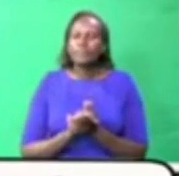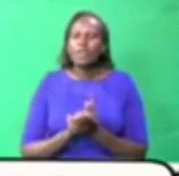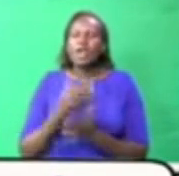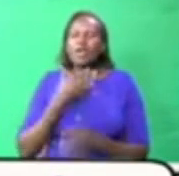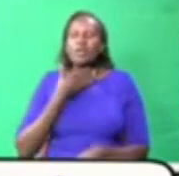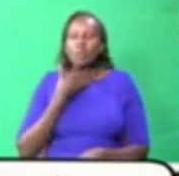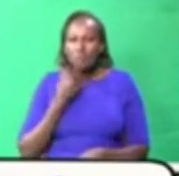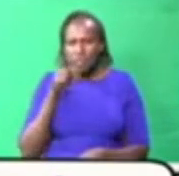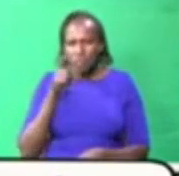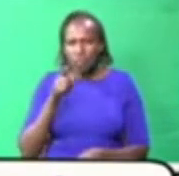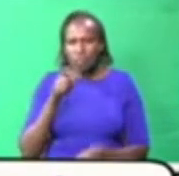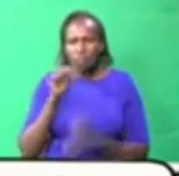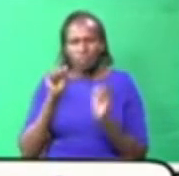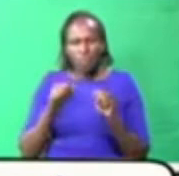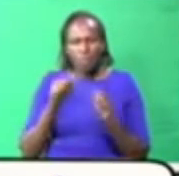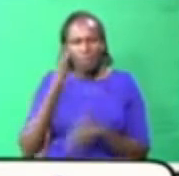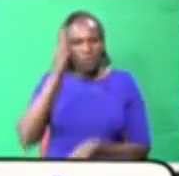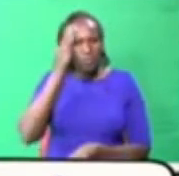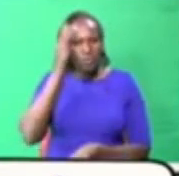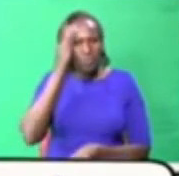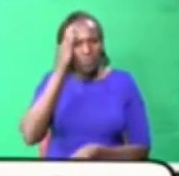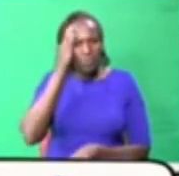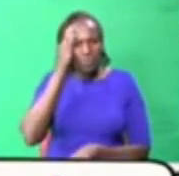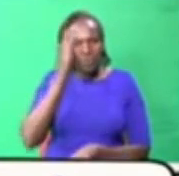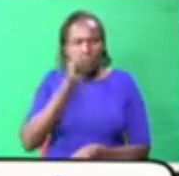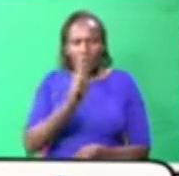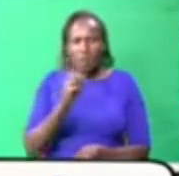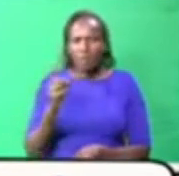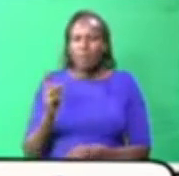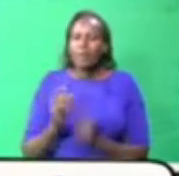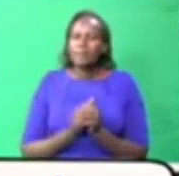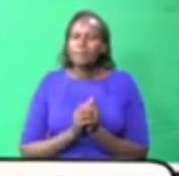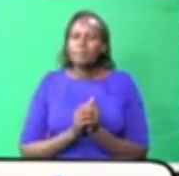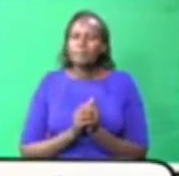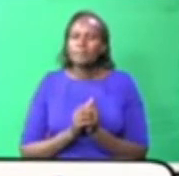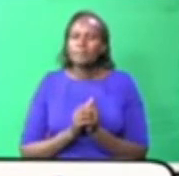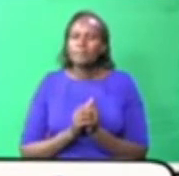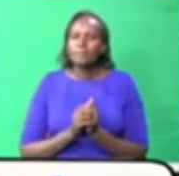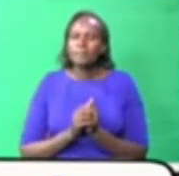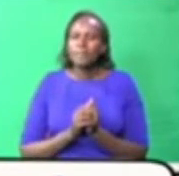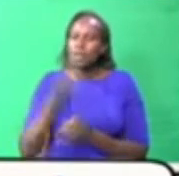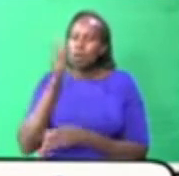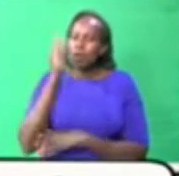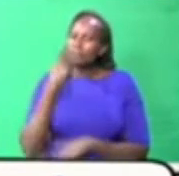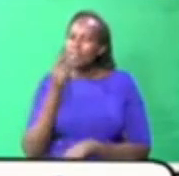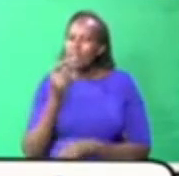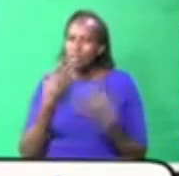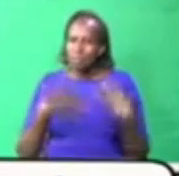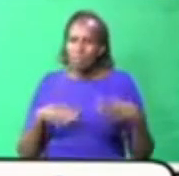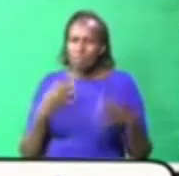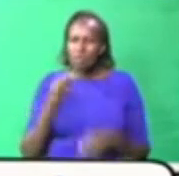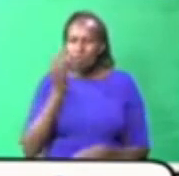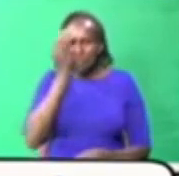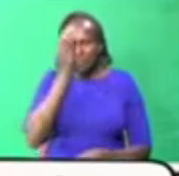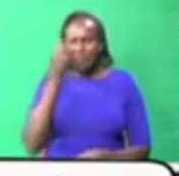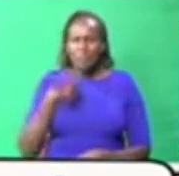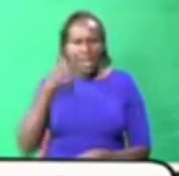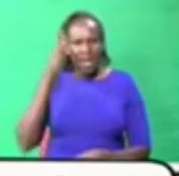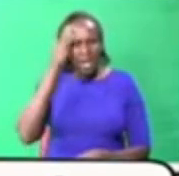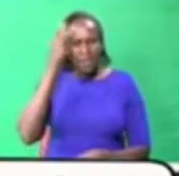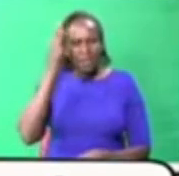nataka muweze kujitambulisha na mimi moja kwa moja. Anawaambia wana wa Israeli, mimi ninajua kwamba